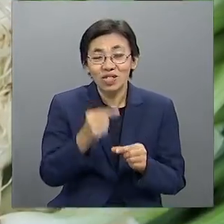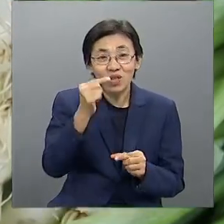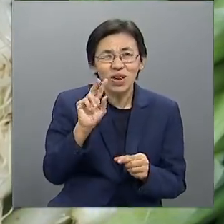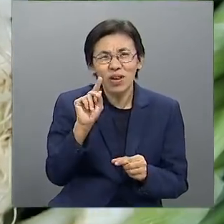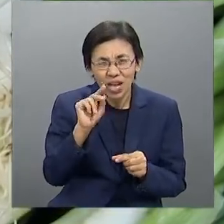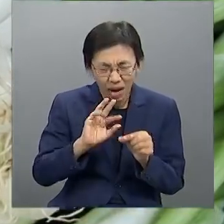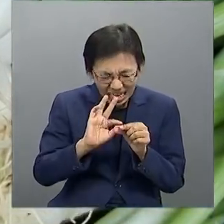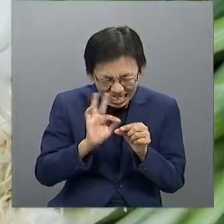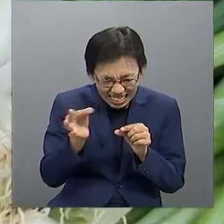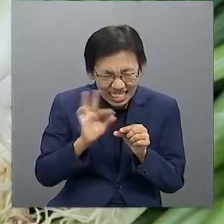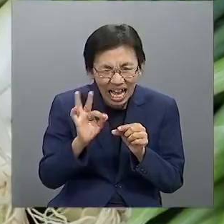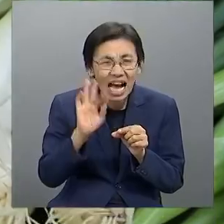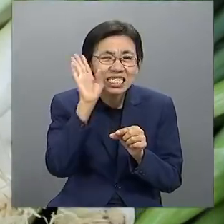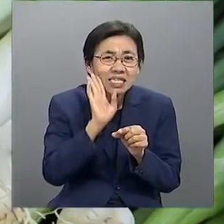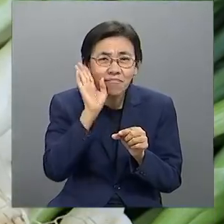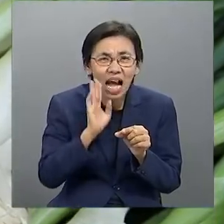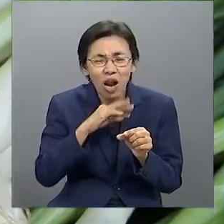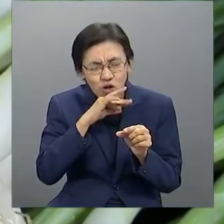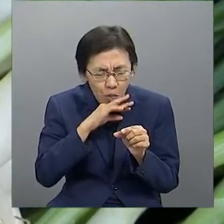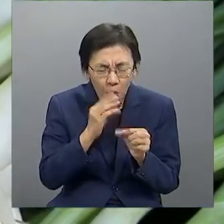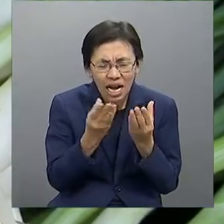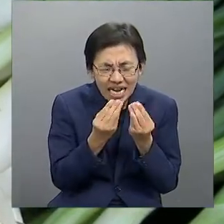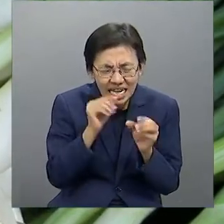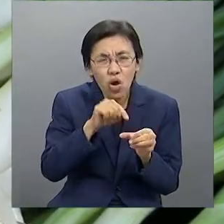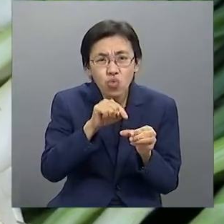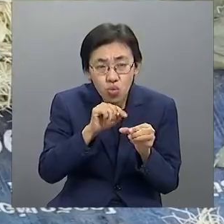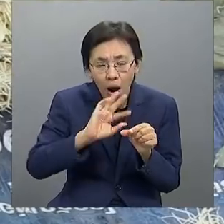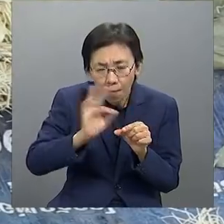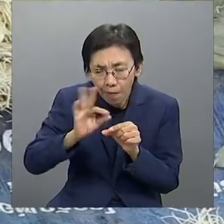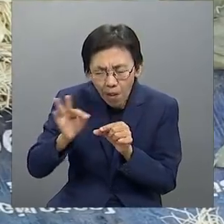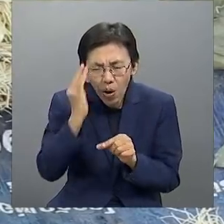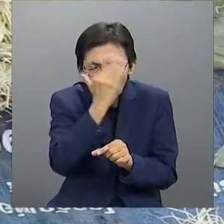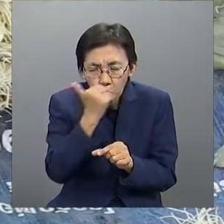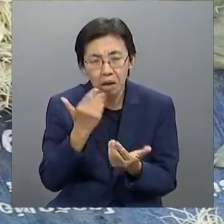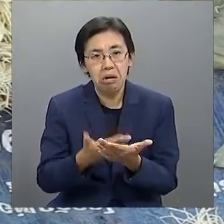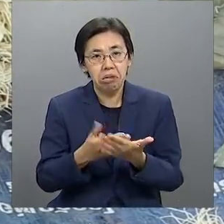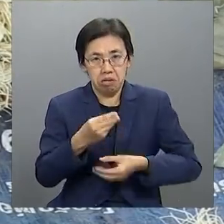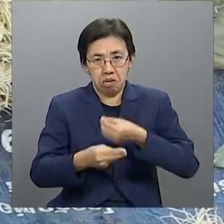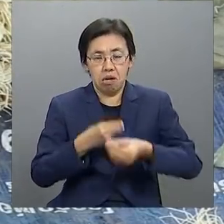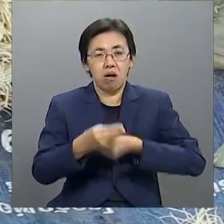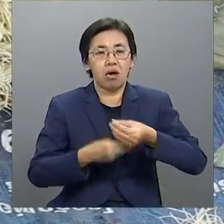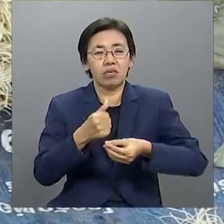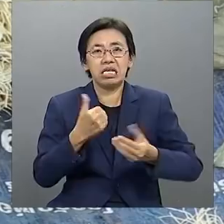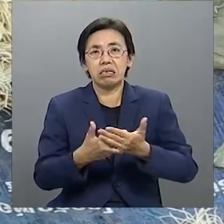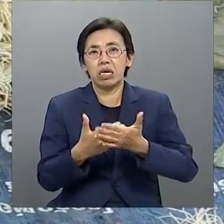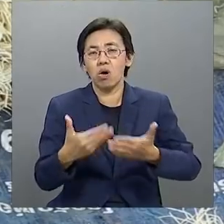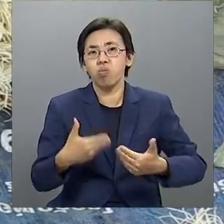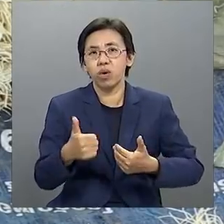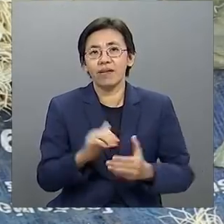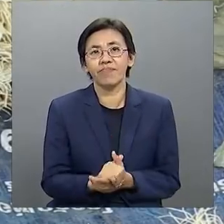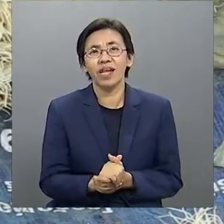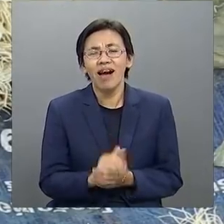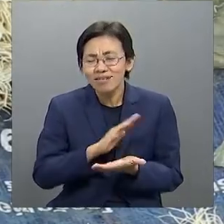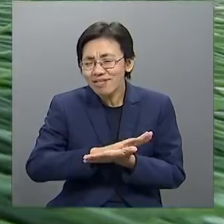ะไม่สวย ใช่ เกลี้ยงแต่พอทำสวยแบบนี้แล้วเนี่ยราคาก็น่าจะขายได้ดีด้วย กินได้ทั้งต้นนะเนี่ยรากสะอาดขนาดนี้ไปต้มทำต้ม